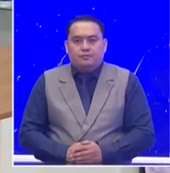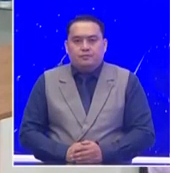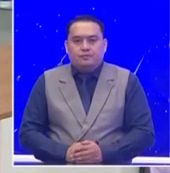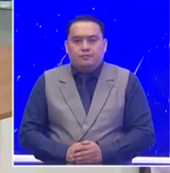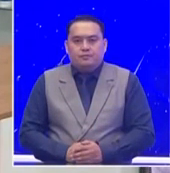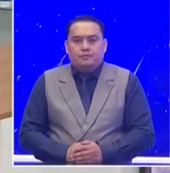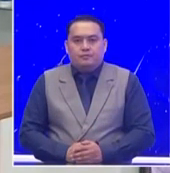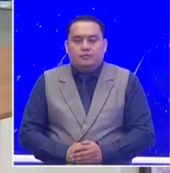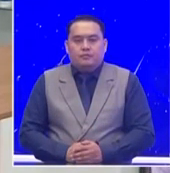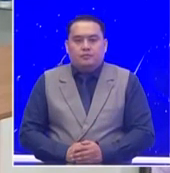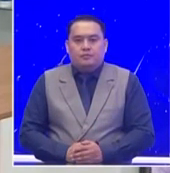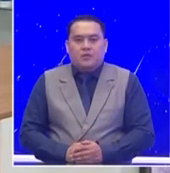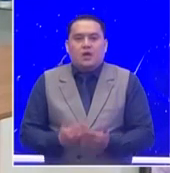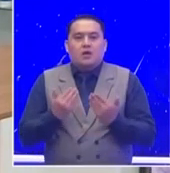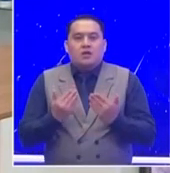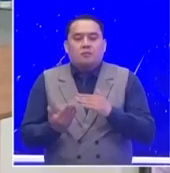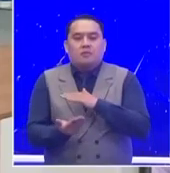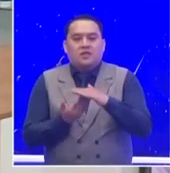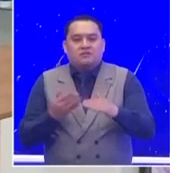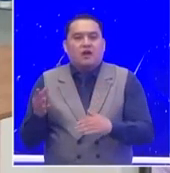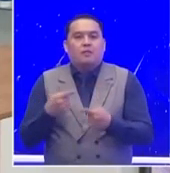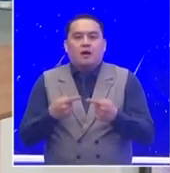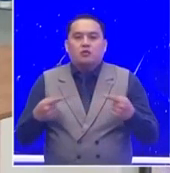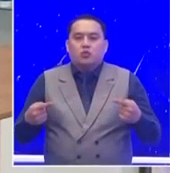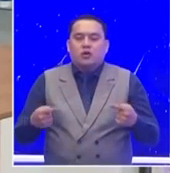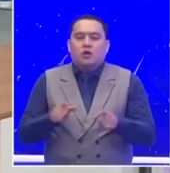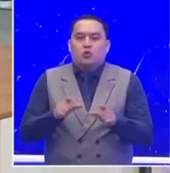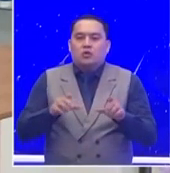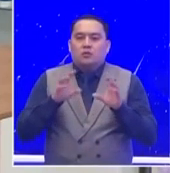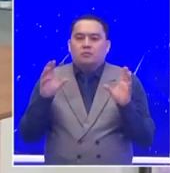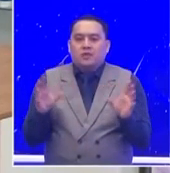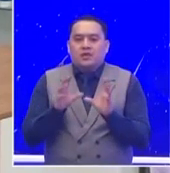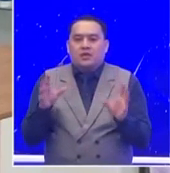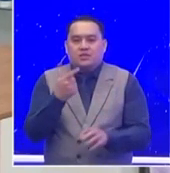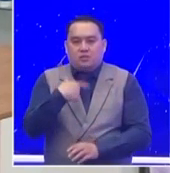наше такое нетрудное время. И призываем, чтобы люди берегли себя.